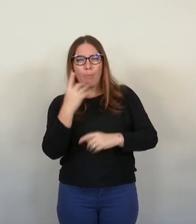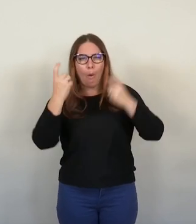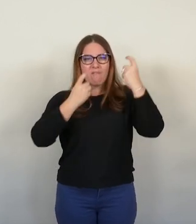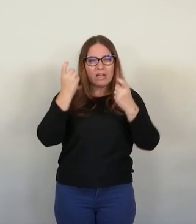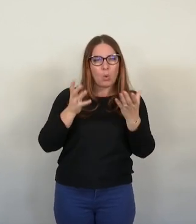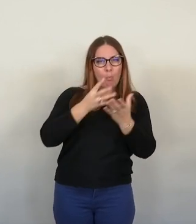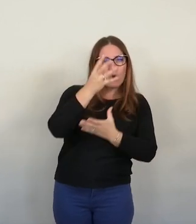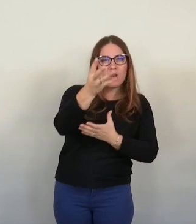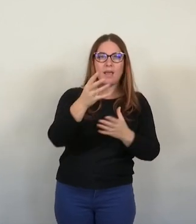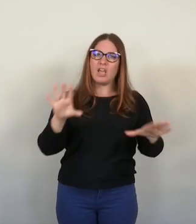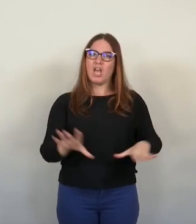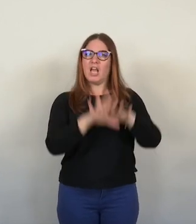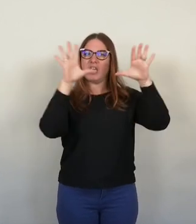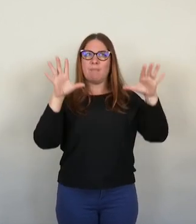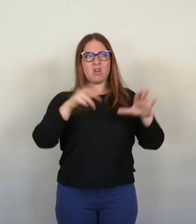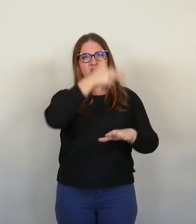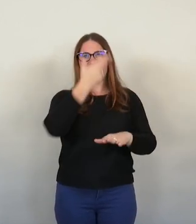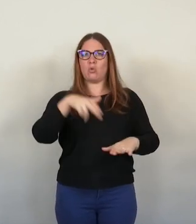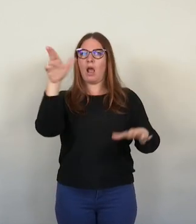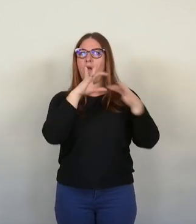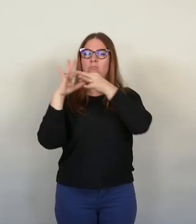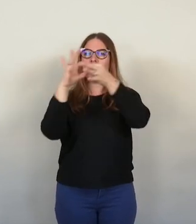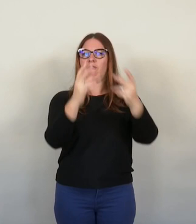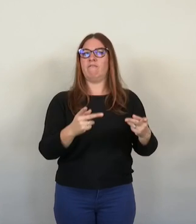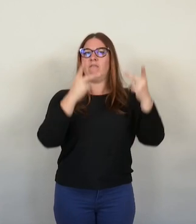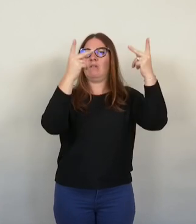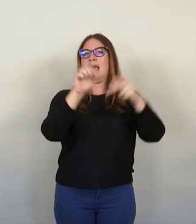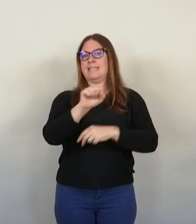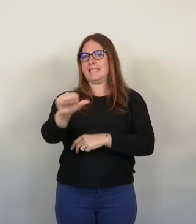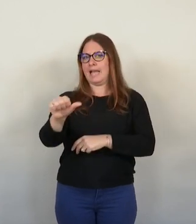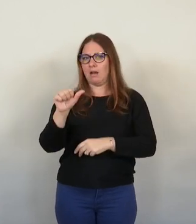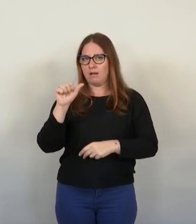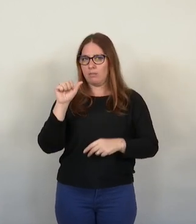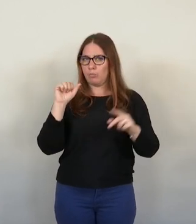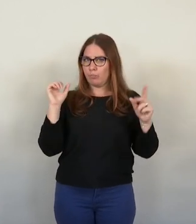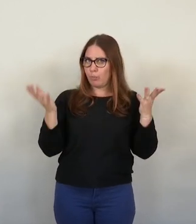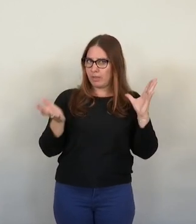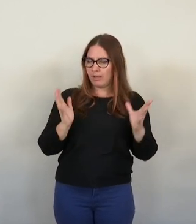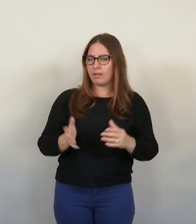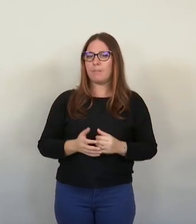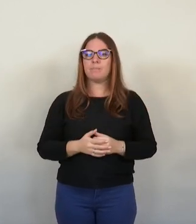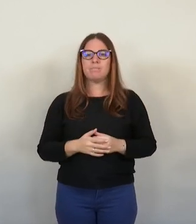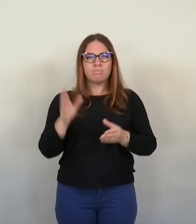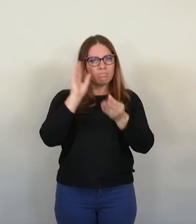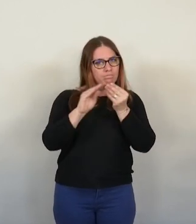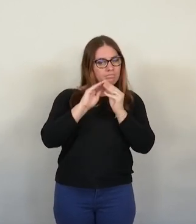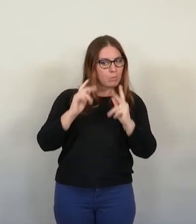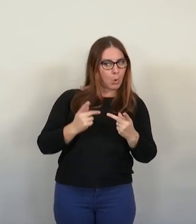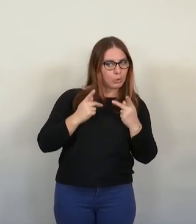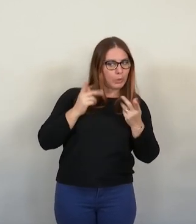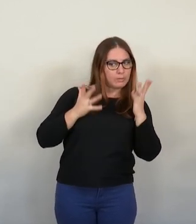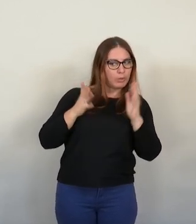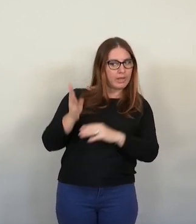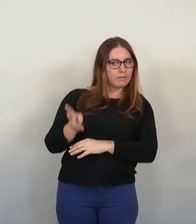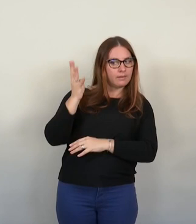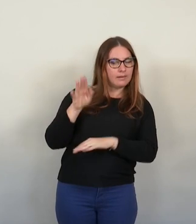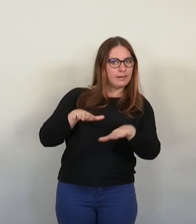ainsi qu'à la crédibilité de la dynamique nationale de la sécurité sociale de l'alimentation tout entière permettez-moi de m'autoriser à penser cela au regard